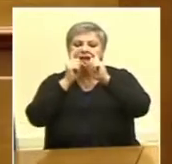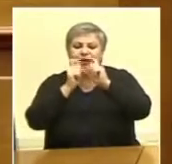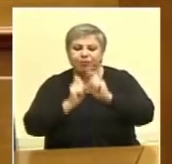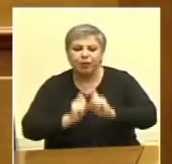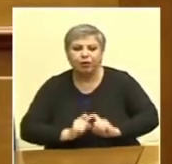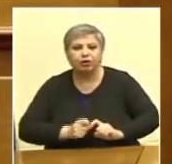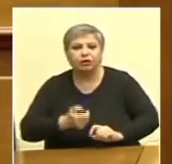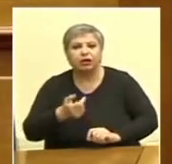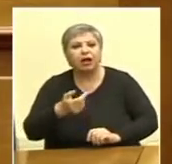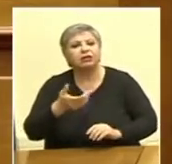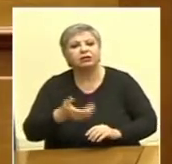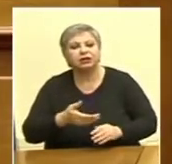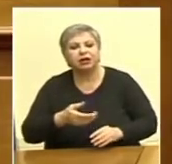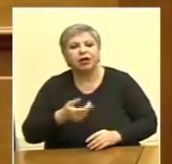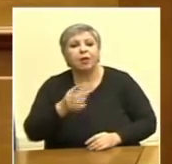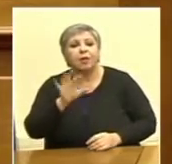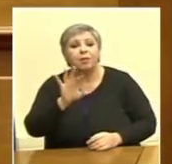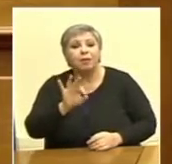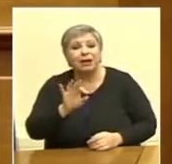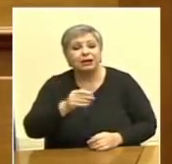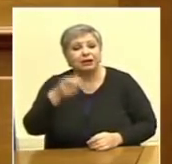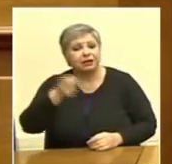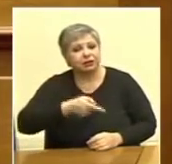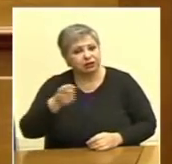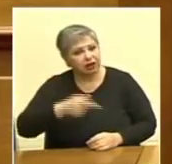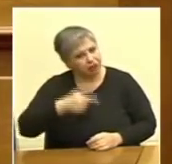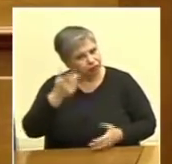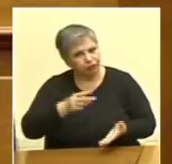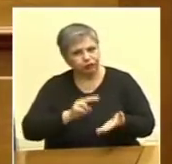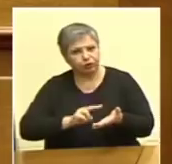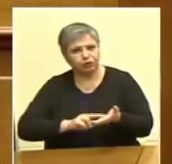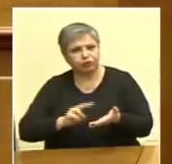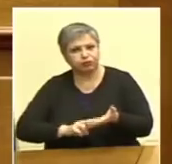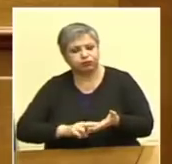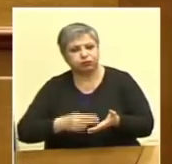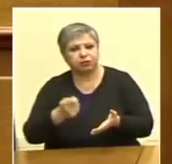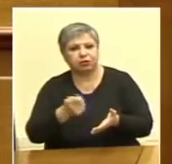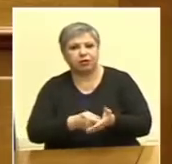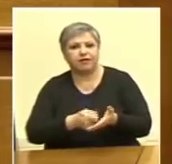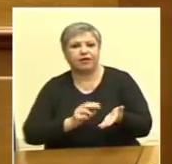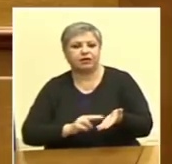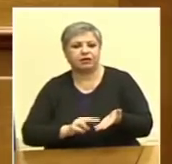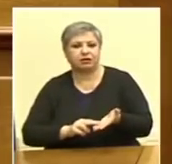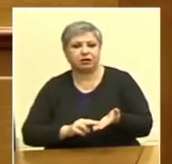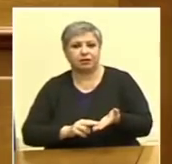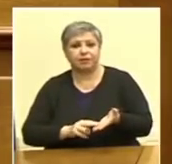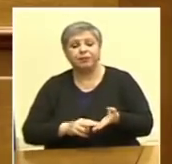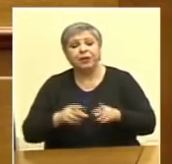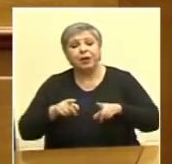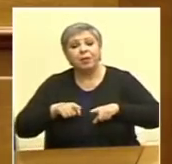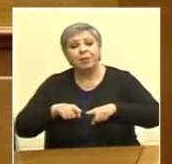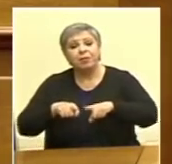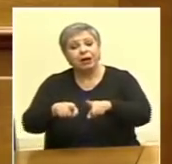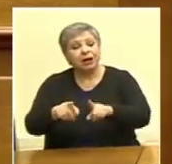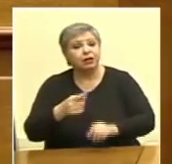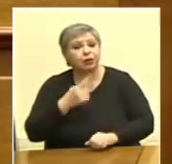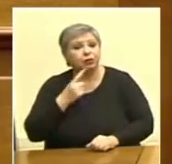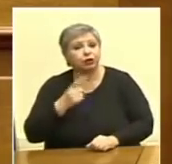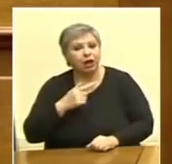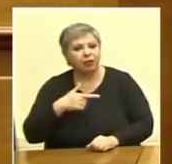της μισθωτής εργασίας. Και παράλληλα όμως στέλνοντας και ένα σαφές μήνυμα προς τους εργοδότες